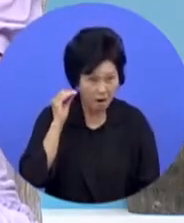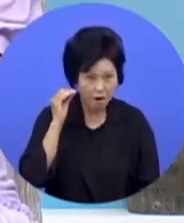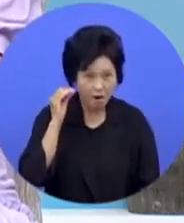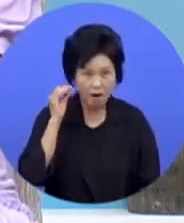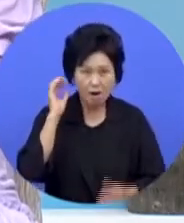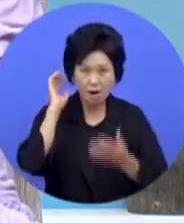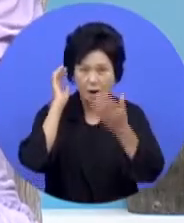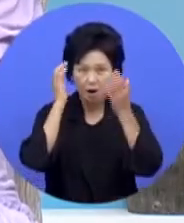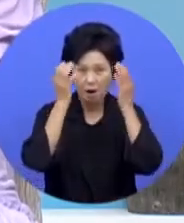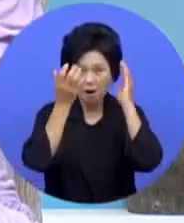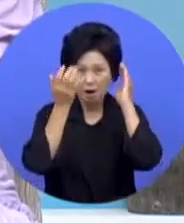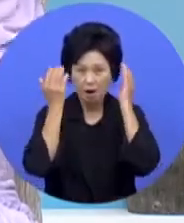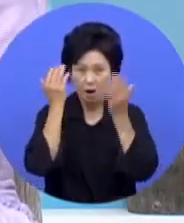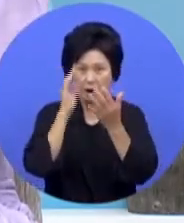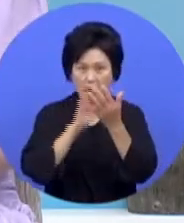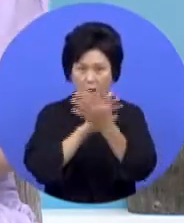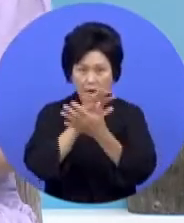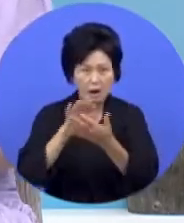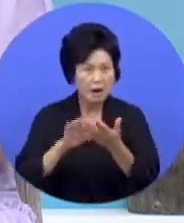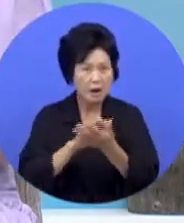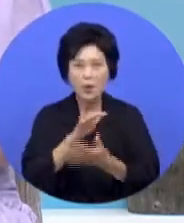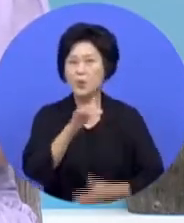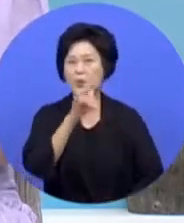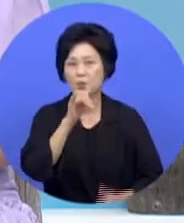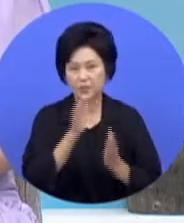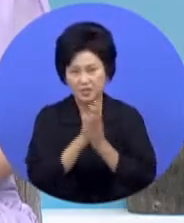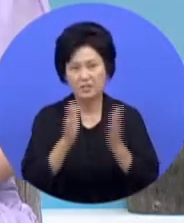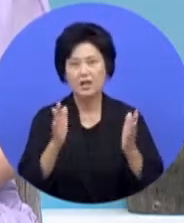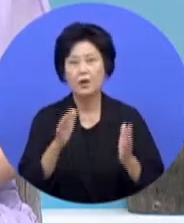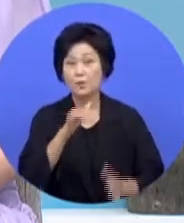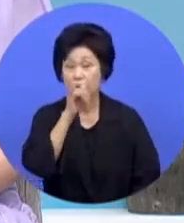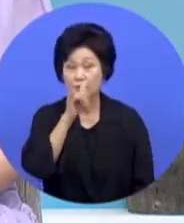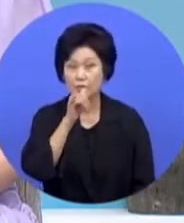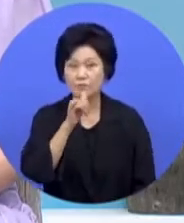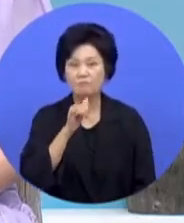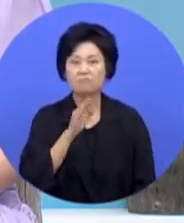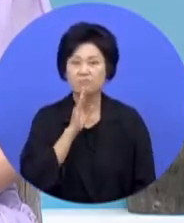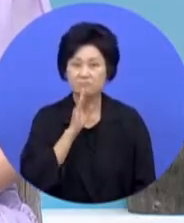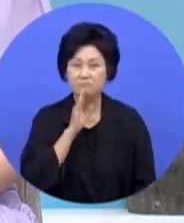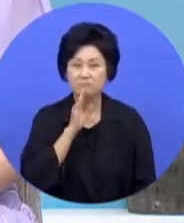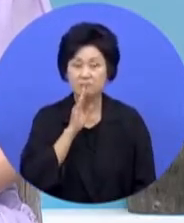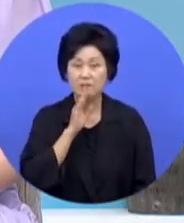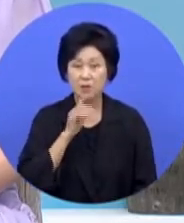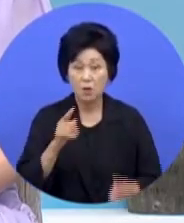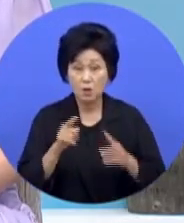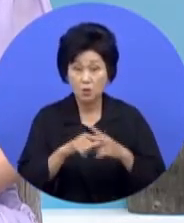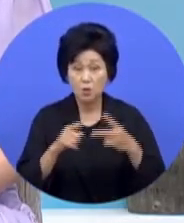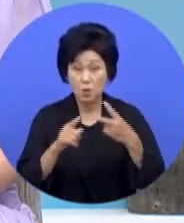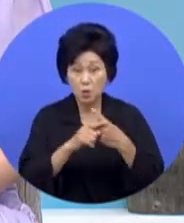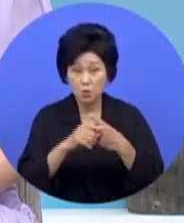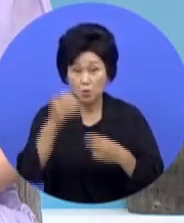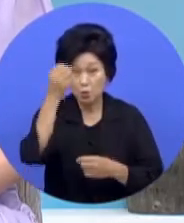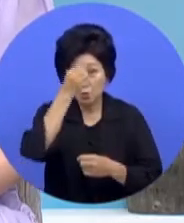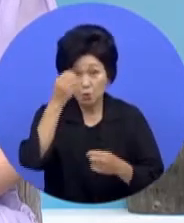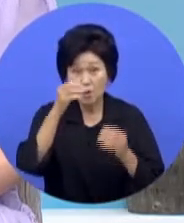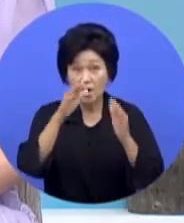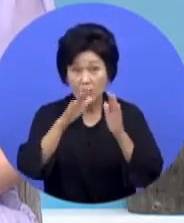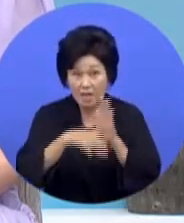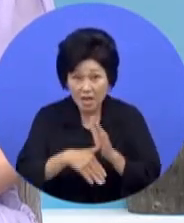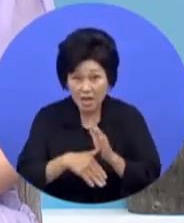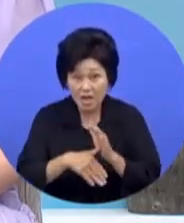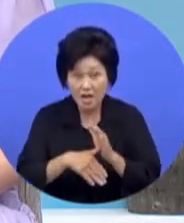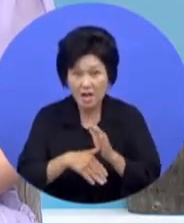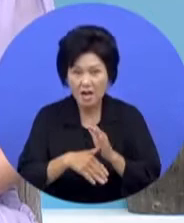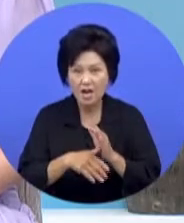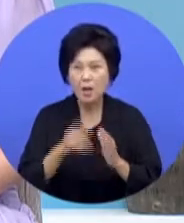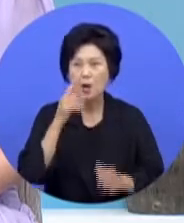거예요. 그렇죠. 예. 그래서 가만히 보면은 주일학교 외 초등학교, 중고등학교 때까지는 부모님 눈치를